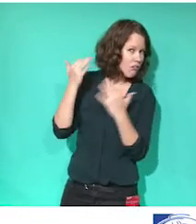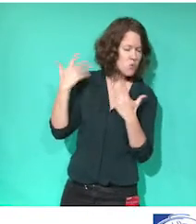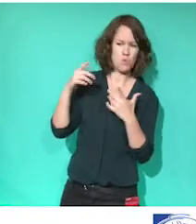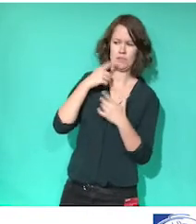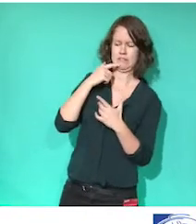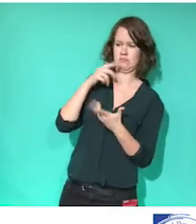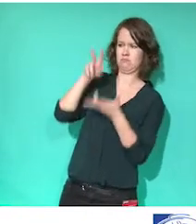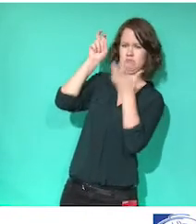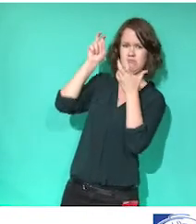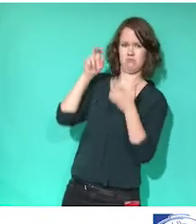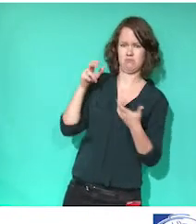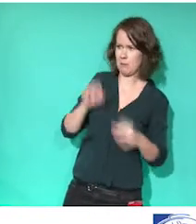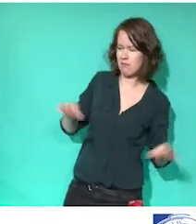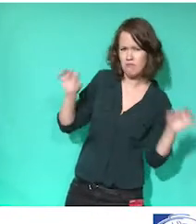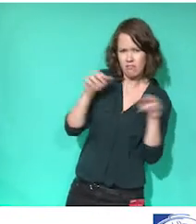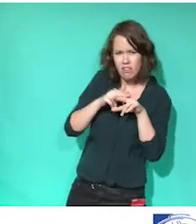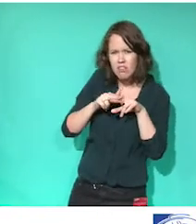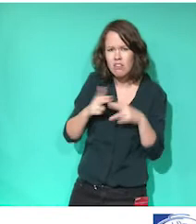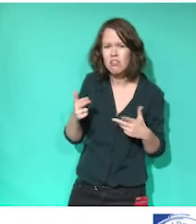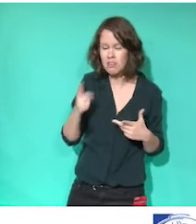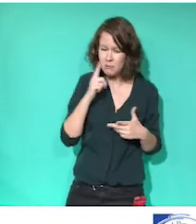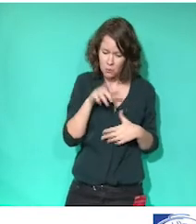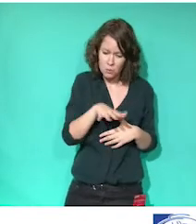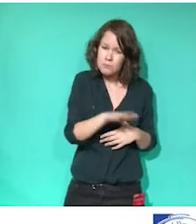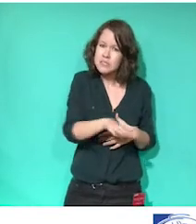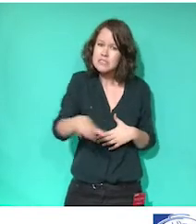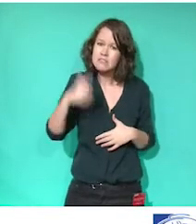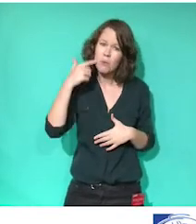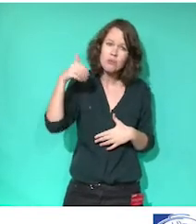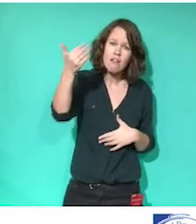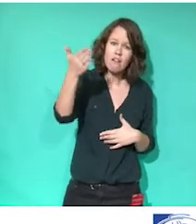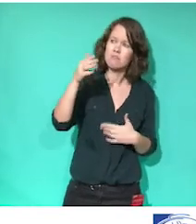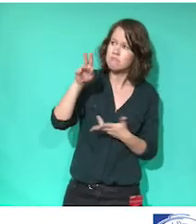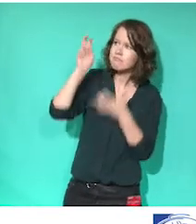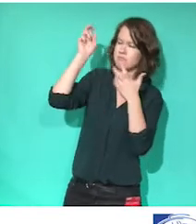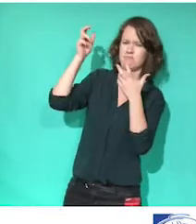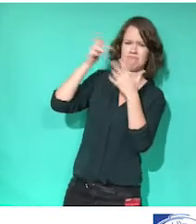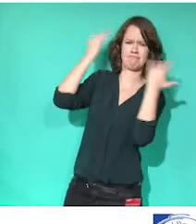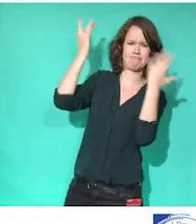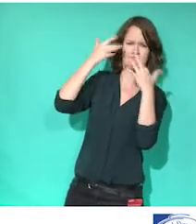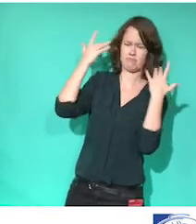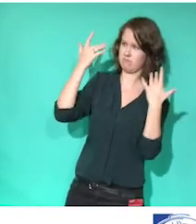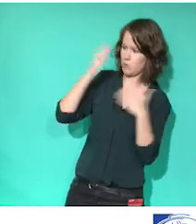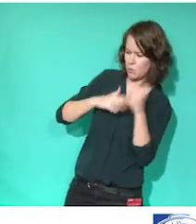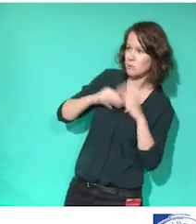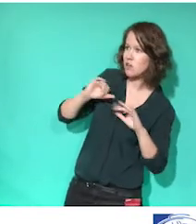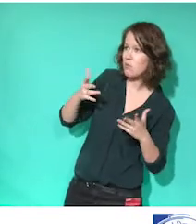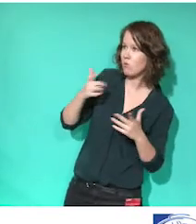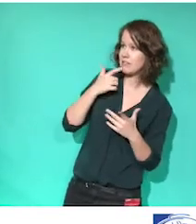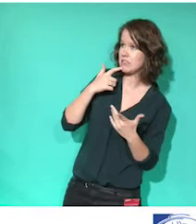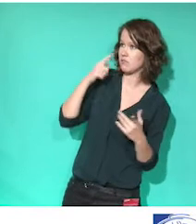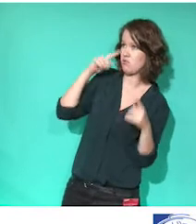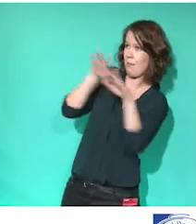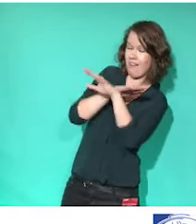ou absence de modèle offre-t-on à nos enfants pour se construire ? Qui n'est pas représenté, n'existe